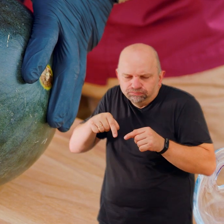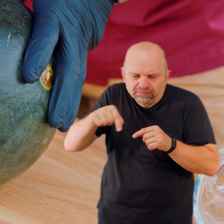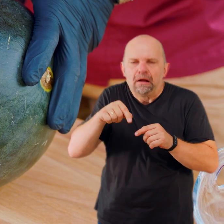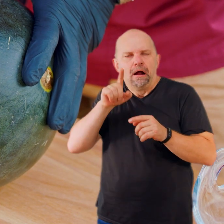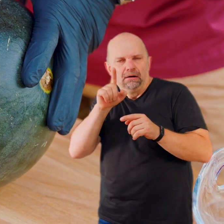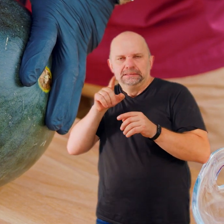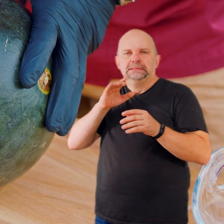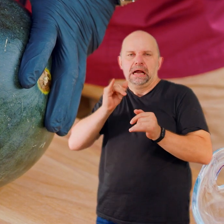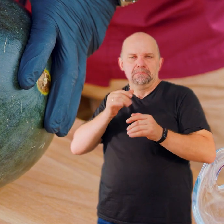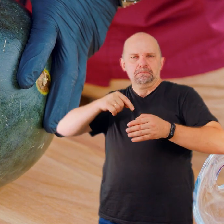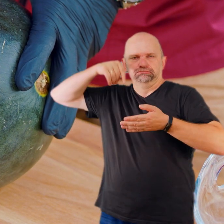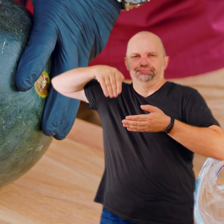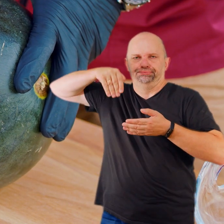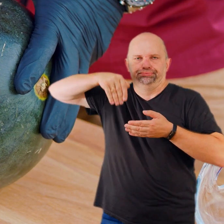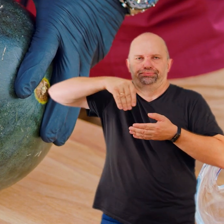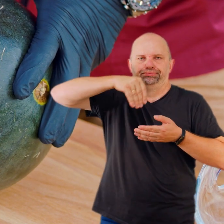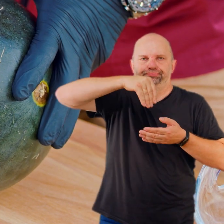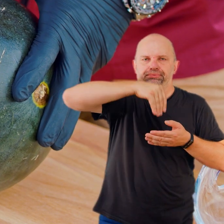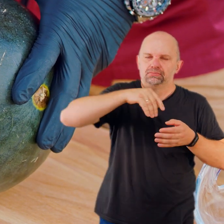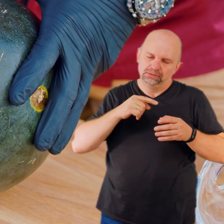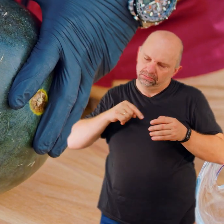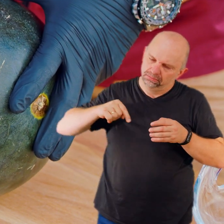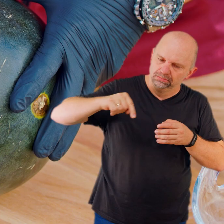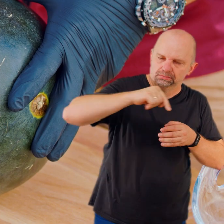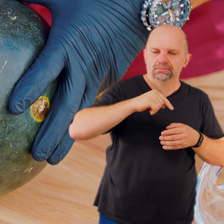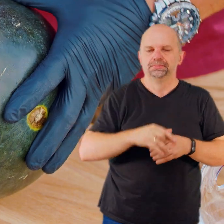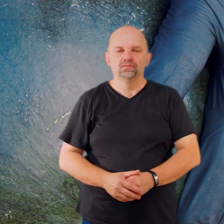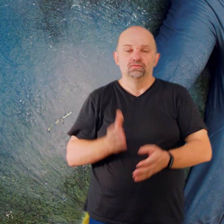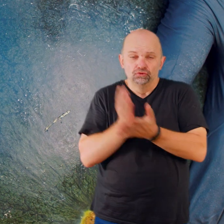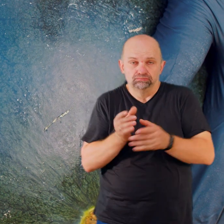Ok. I ostatni płatek będzie.